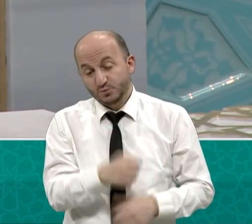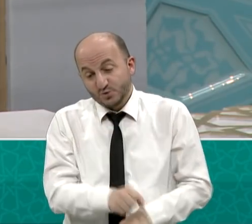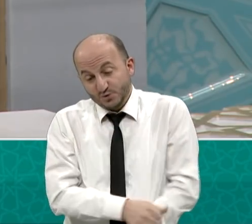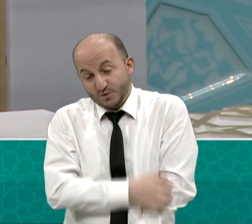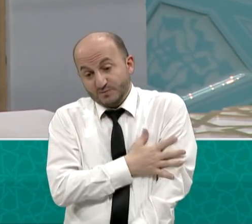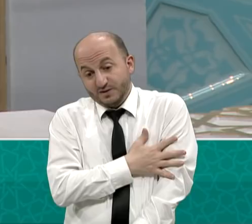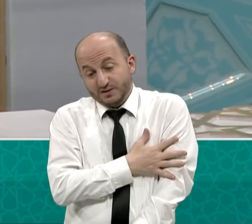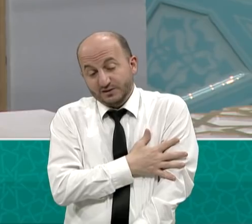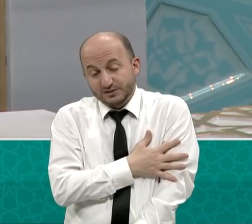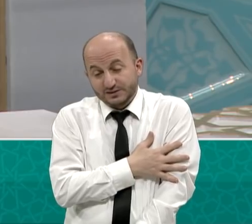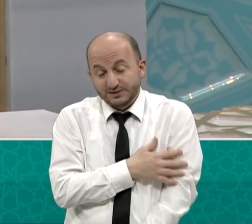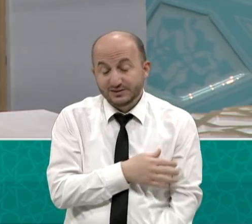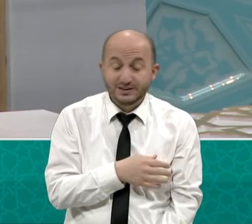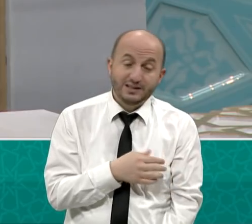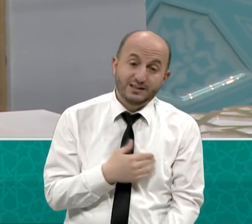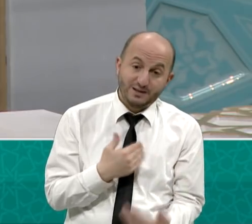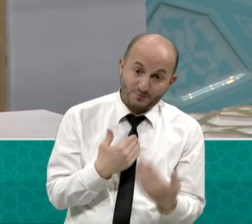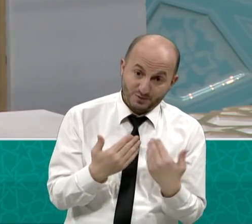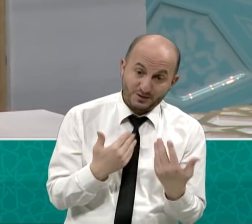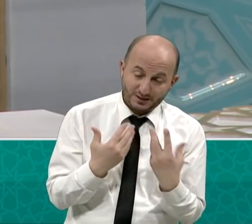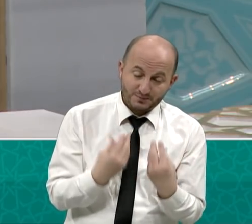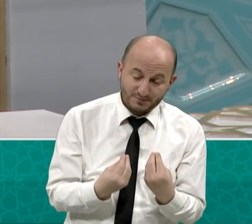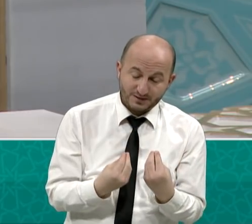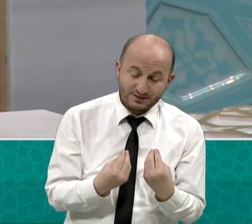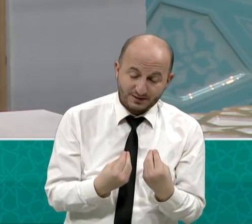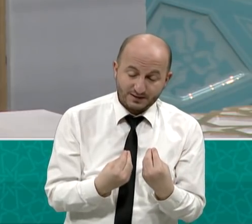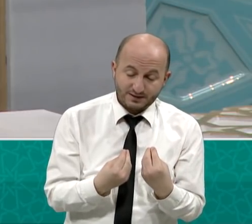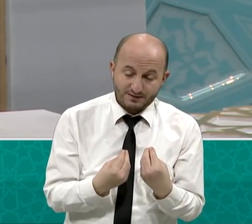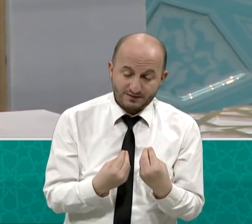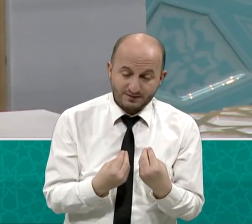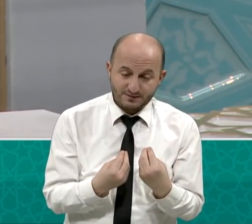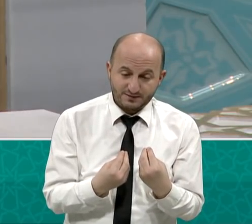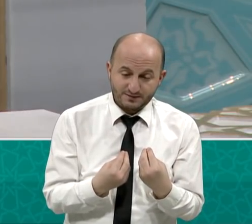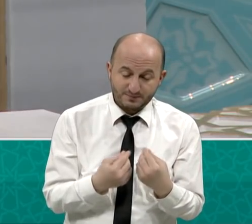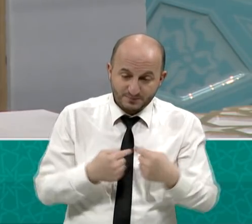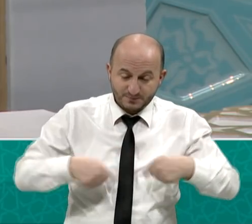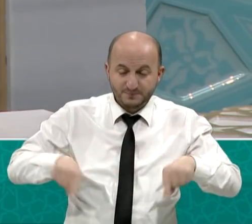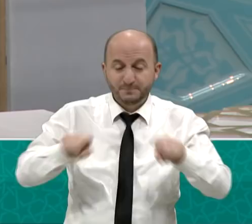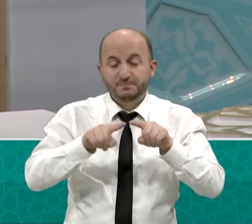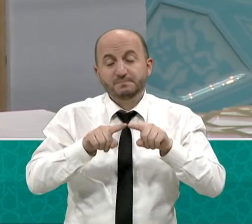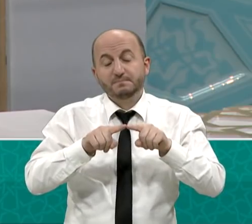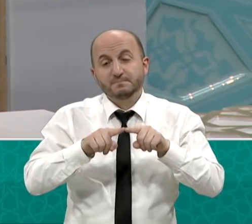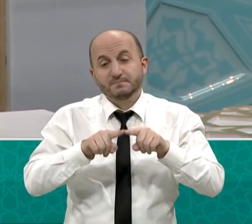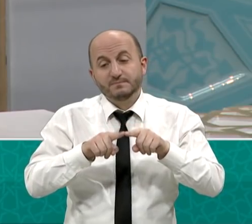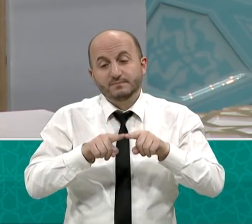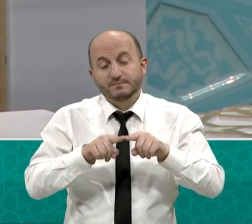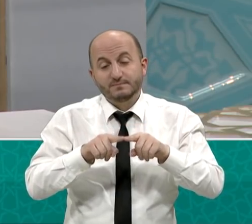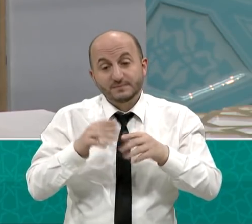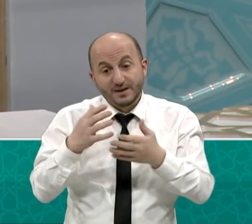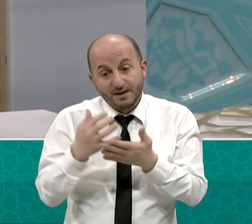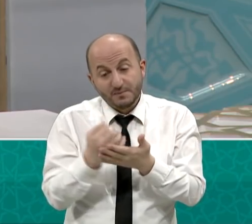bir sonucu olan bir üslupla hareket edebilmek de bu manada elbette ki bizim bunu elde etmemiz